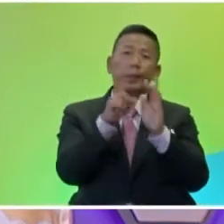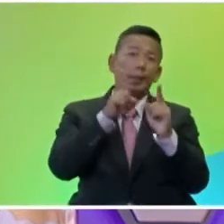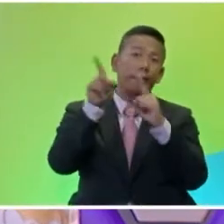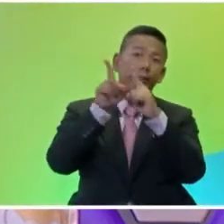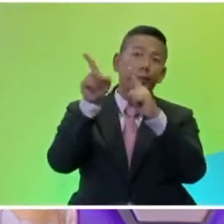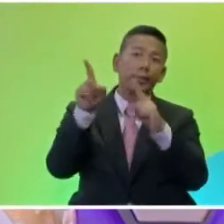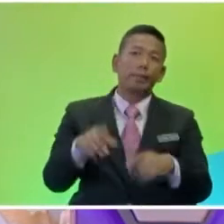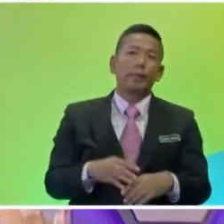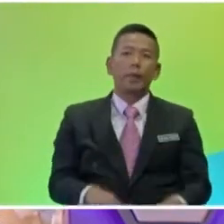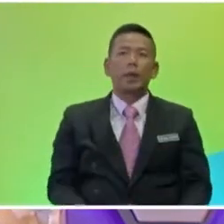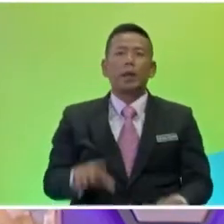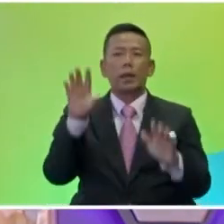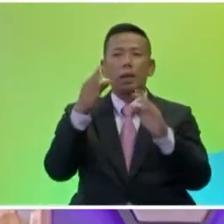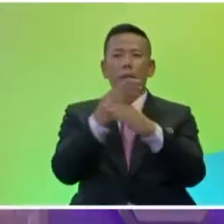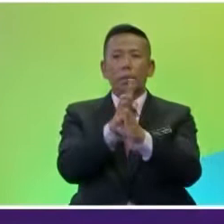bentuk-bentuk